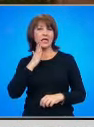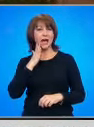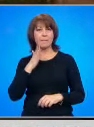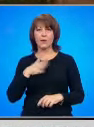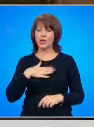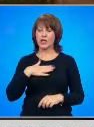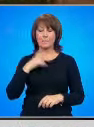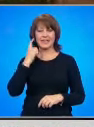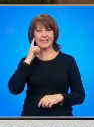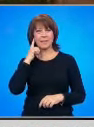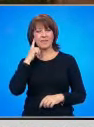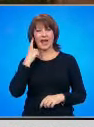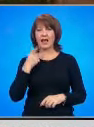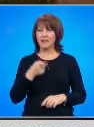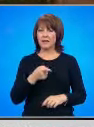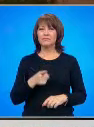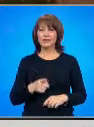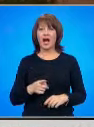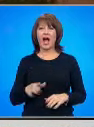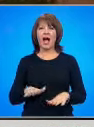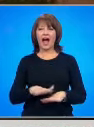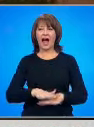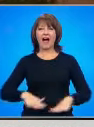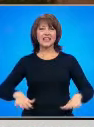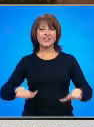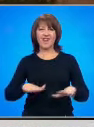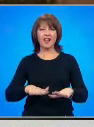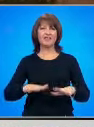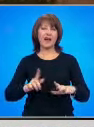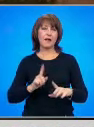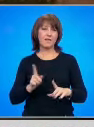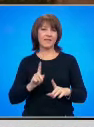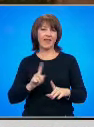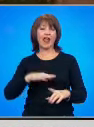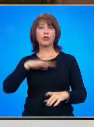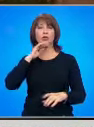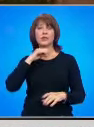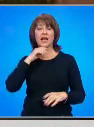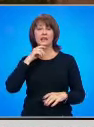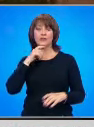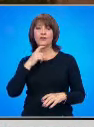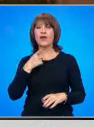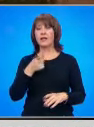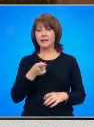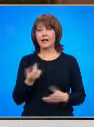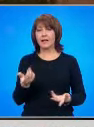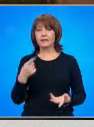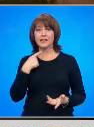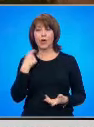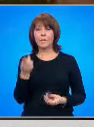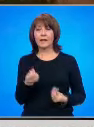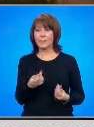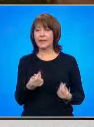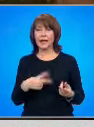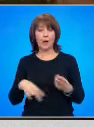че е полаган потънък слой асфалт и така са спестени разходи, които иначе били платени на изпълнителите. По думите